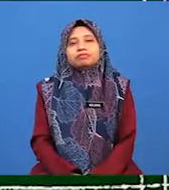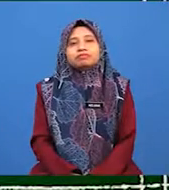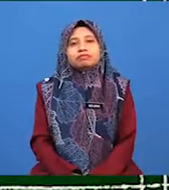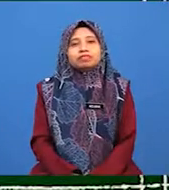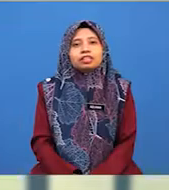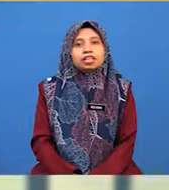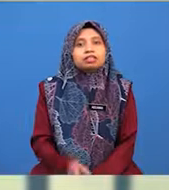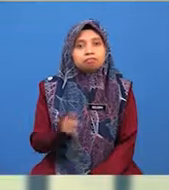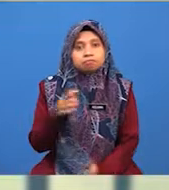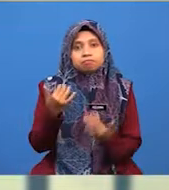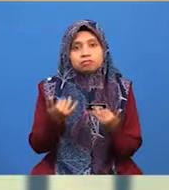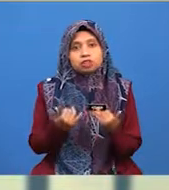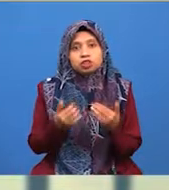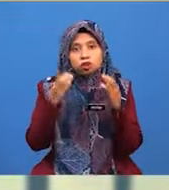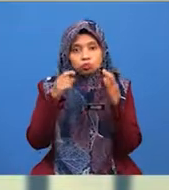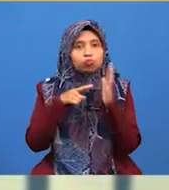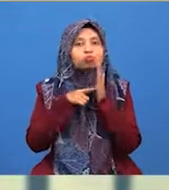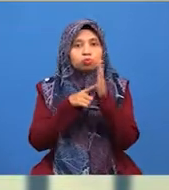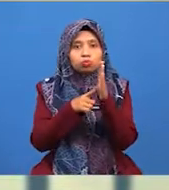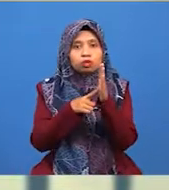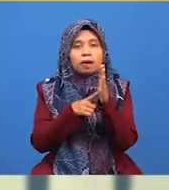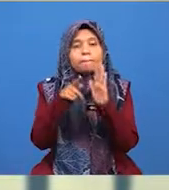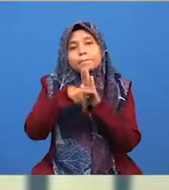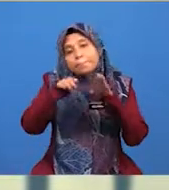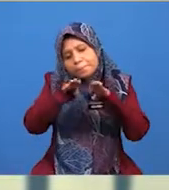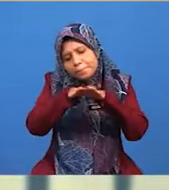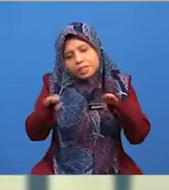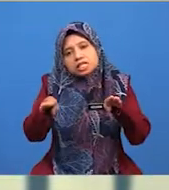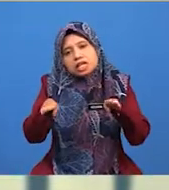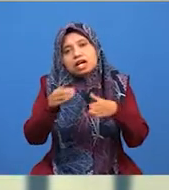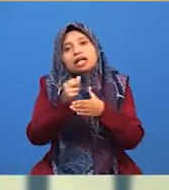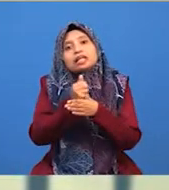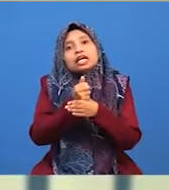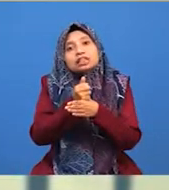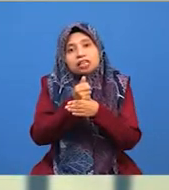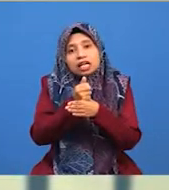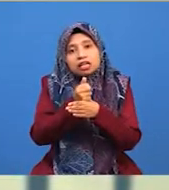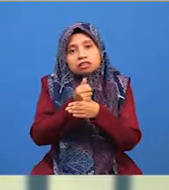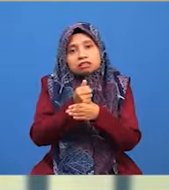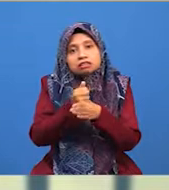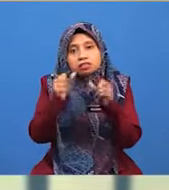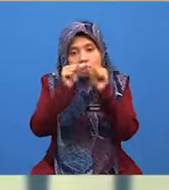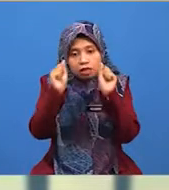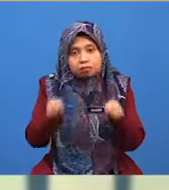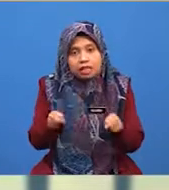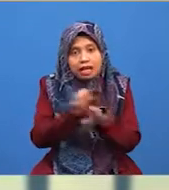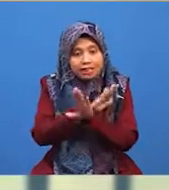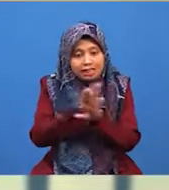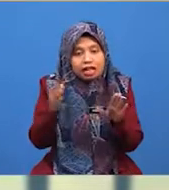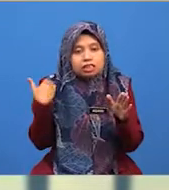Di sini, cikgu tunjukkan perbezaan di antara subjek yang tidak